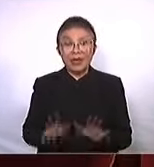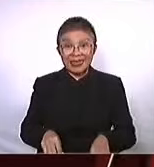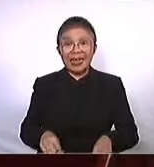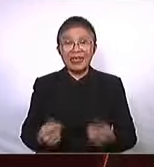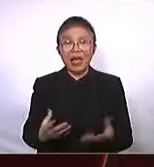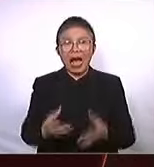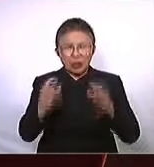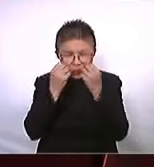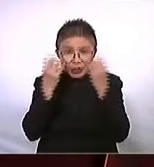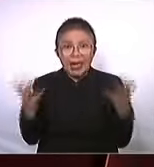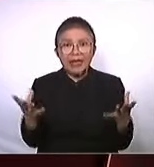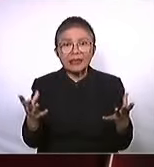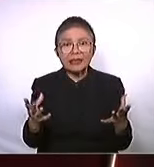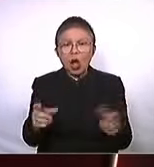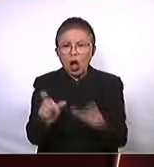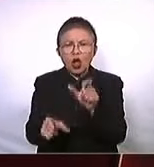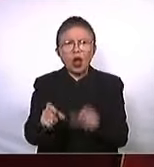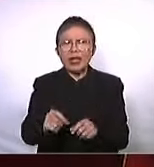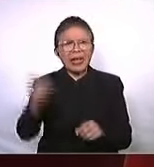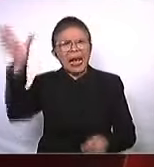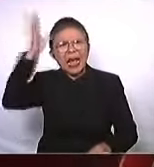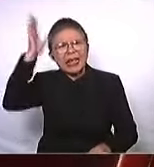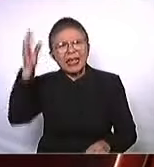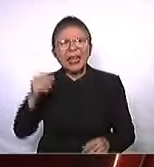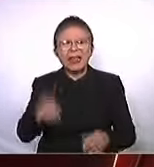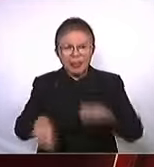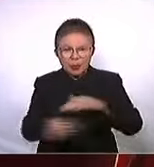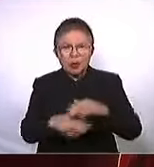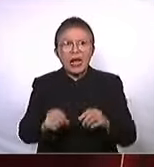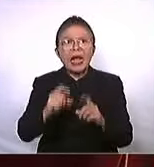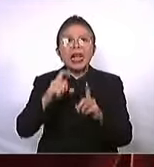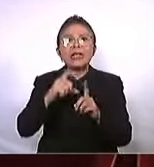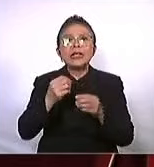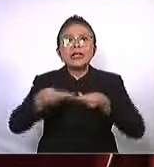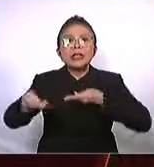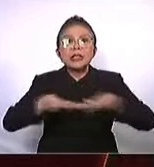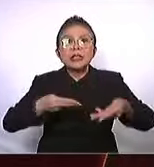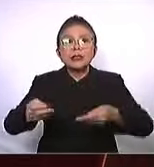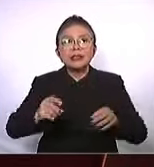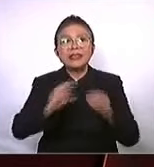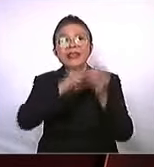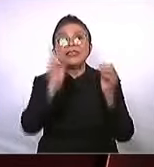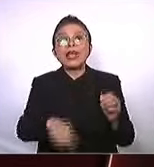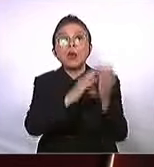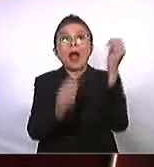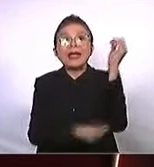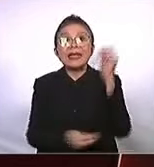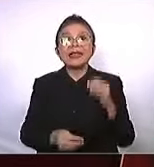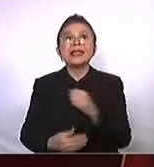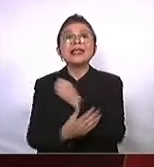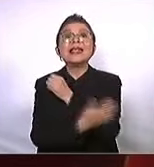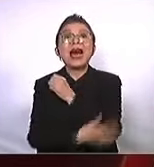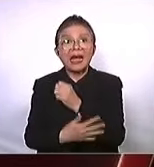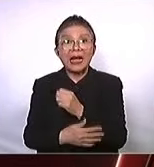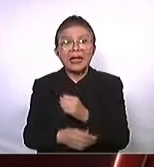tidak jelas. Dia tidak ngerti, tidak punya pengertian dasar-dasar diplomasi. Sehingga kalau saya diberi kewenangan, nah